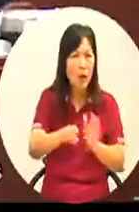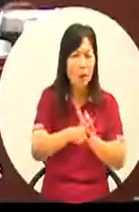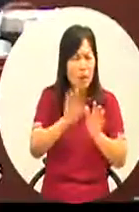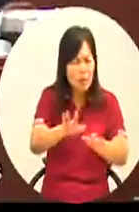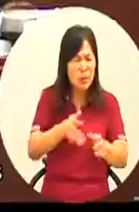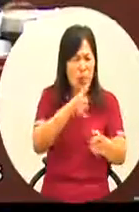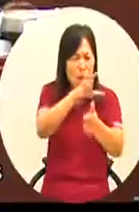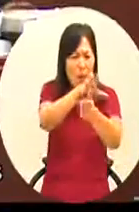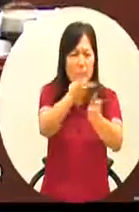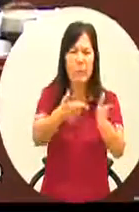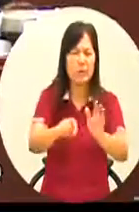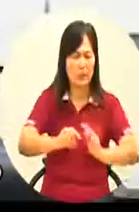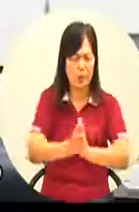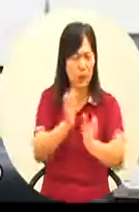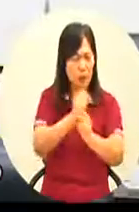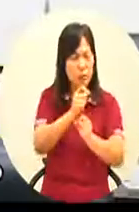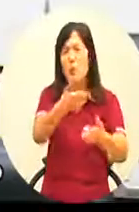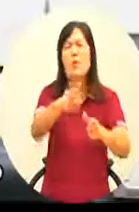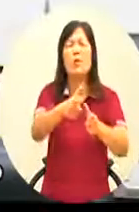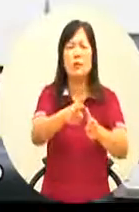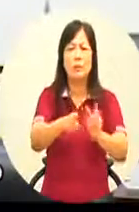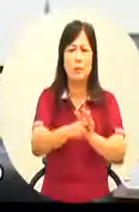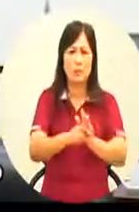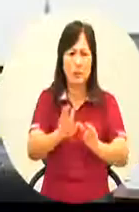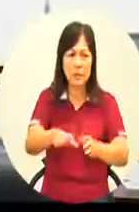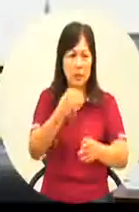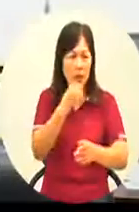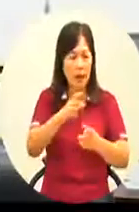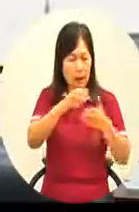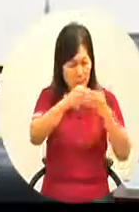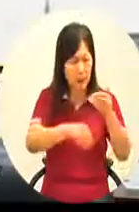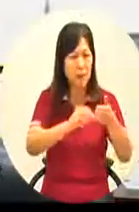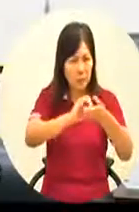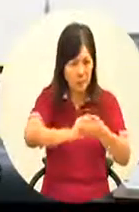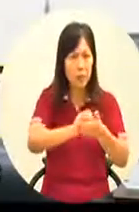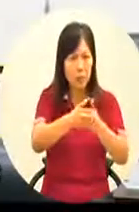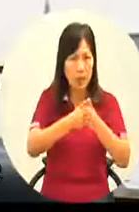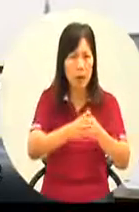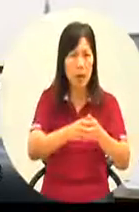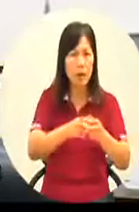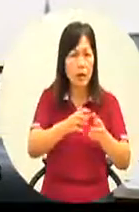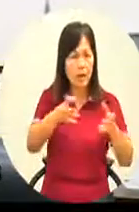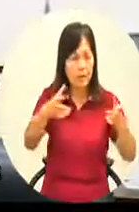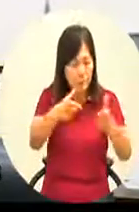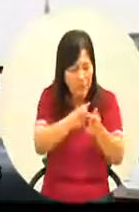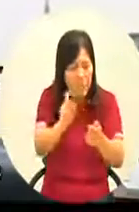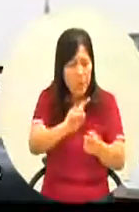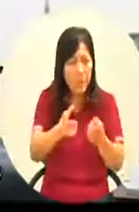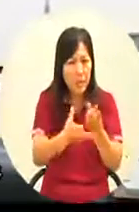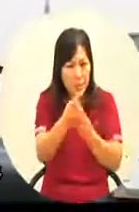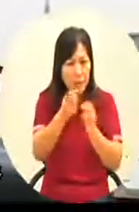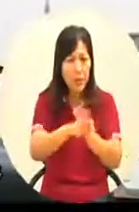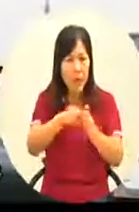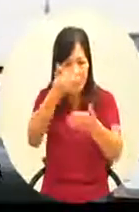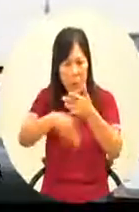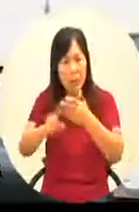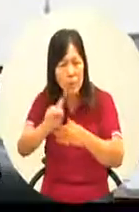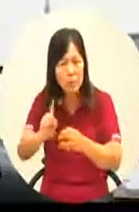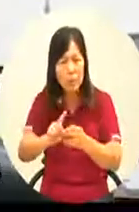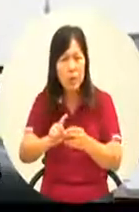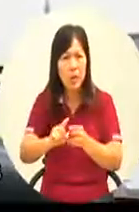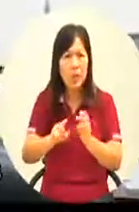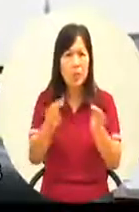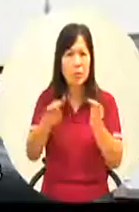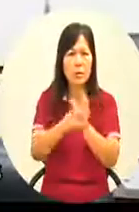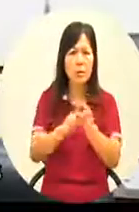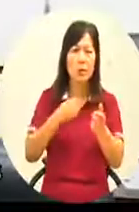不是逼着你马上去办，那不是哦。 是， 你先立原则嘛，哈。为什么要并？为什么要减？为什么要宽？譬如我